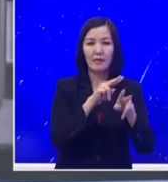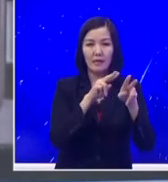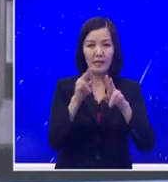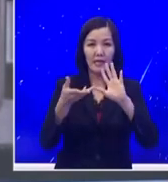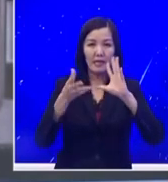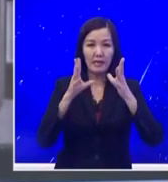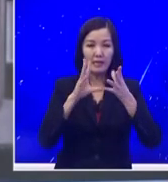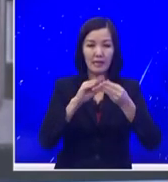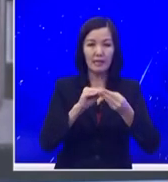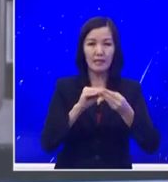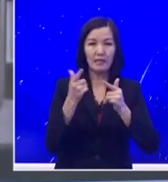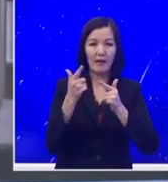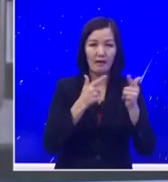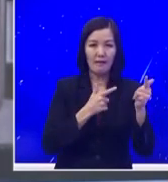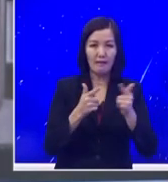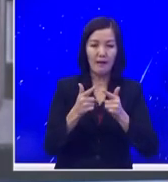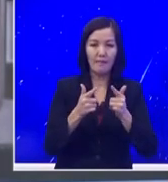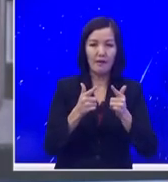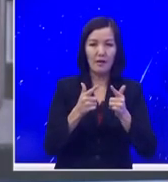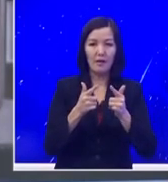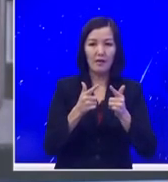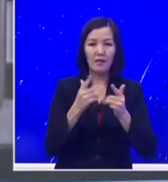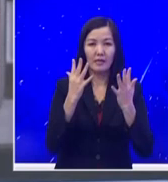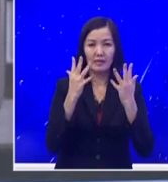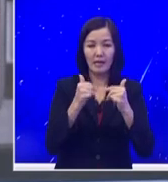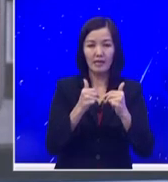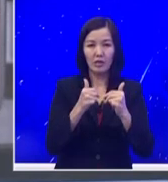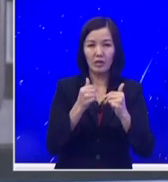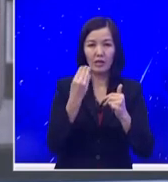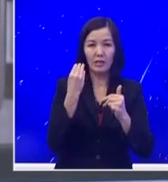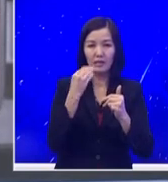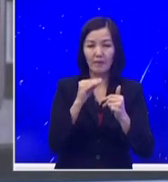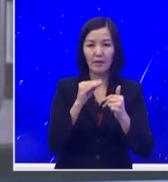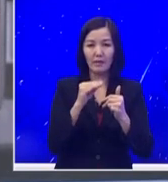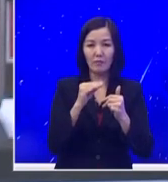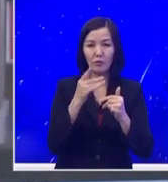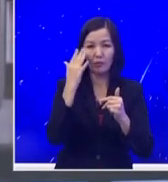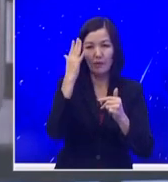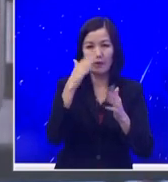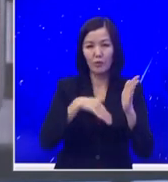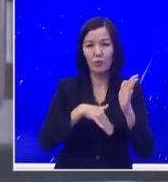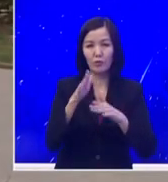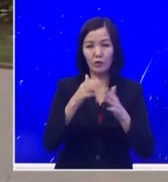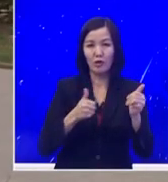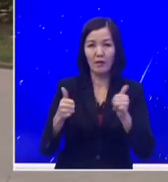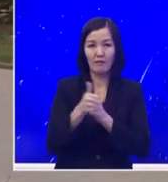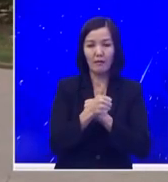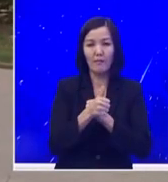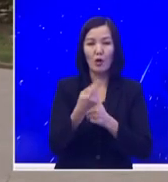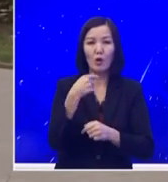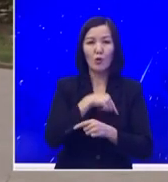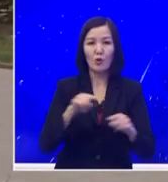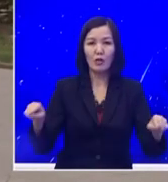рейтингтердің көрсеткіштері бойынша сандық және сапалық мағынасы жағынан үздіктердің қатарындамыз. Рухани